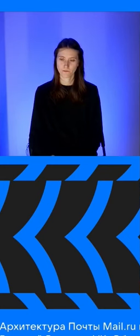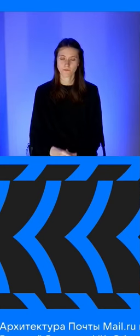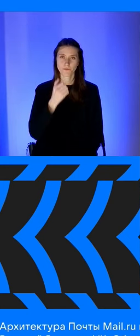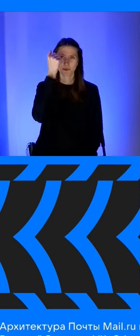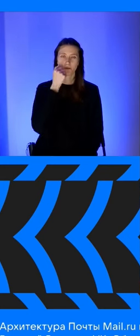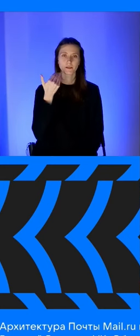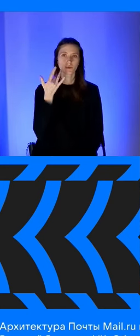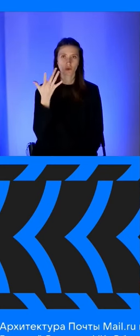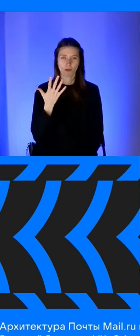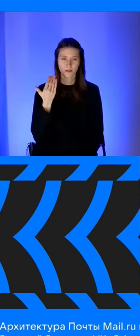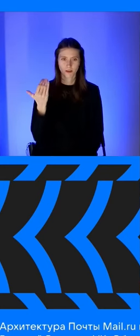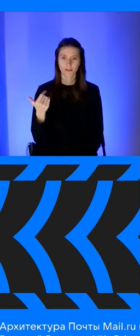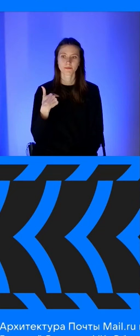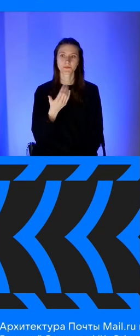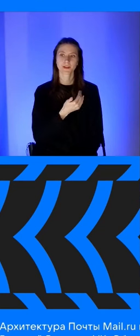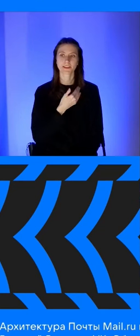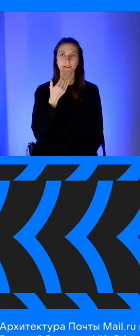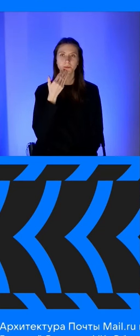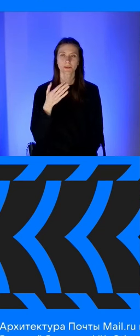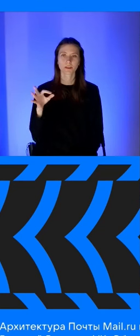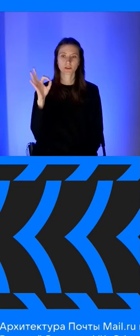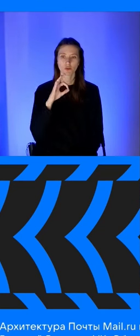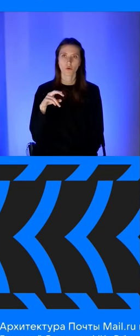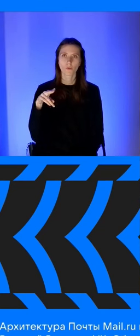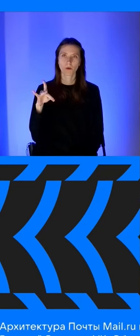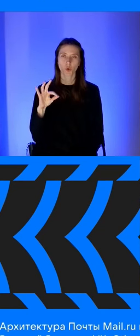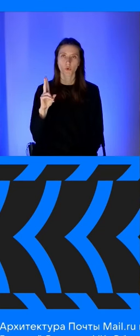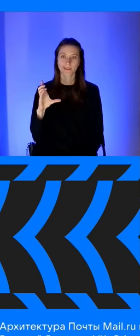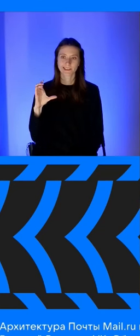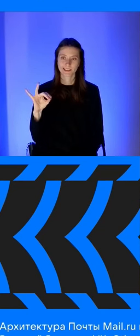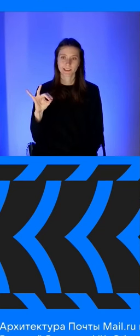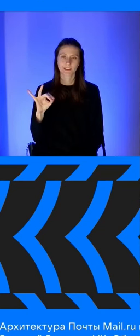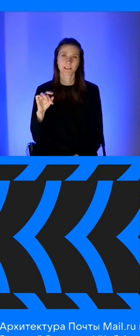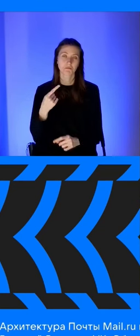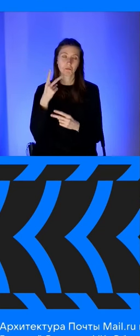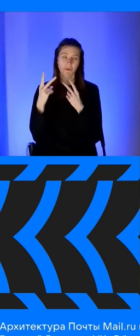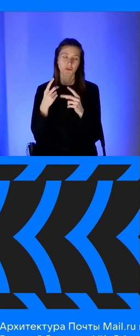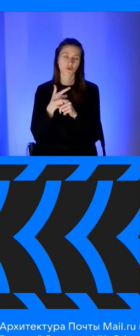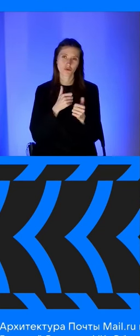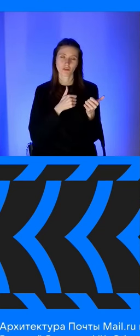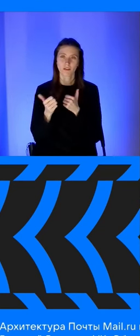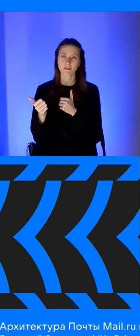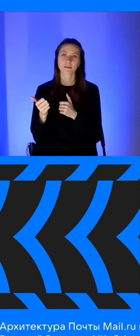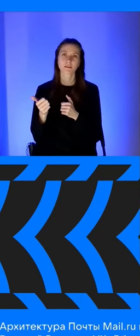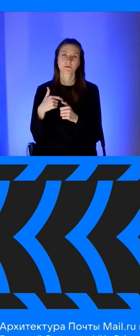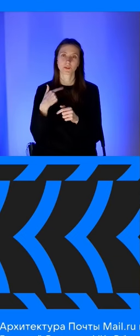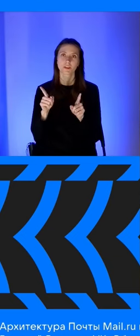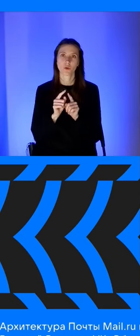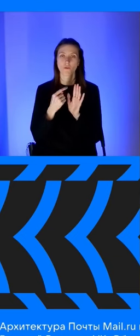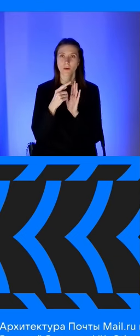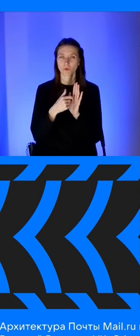Спасибо за доклад. Хотел спросить про local proxy. Идея выглядит очень классной. И в связи с этим следующий